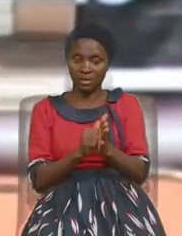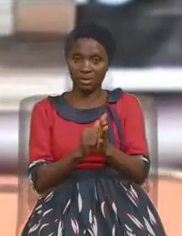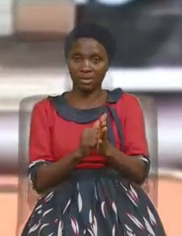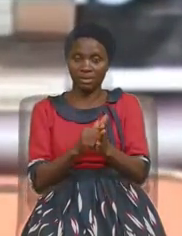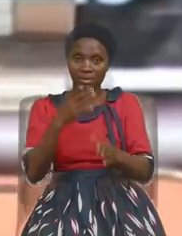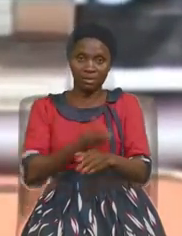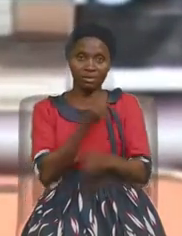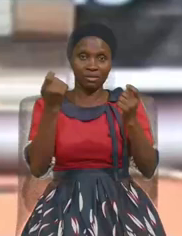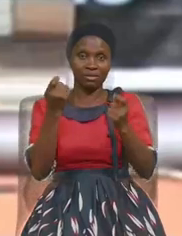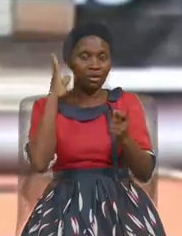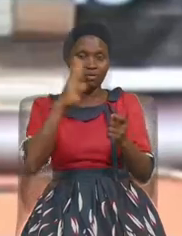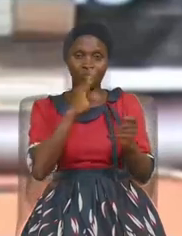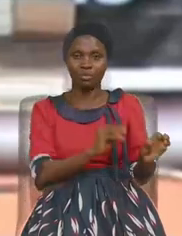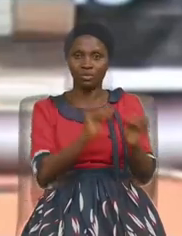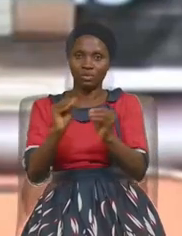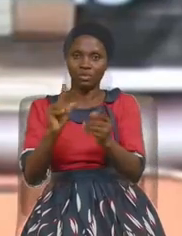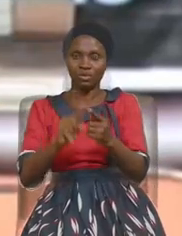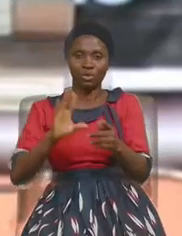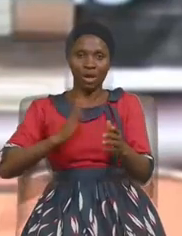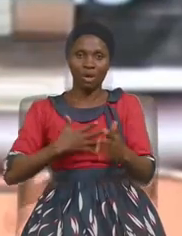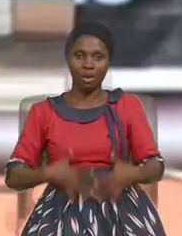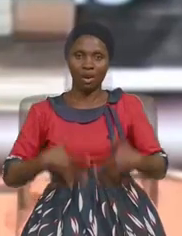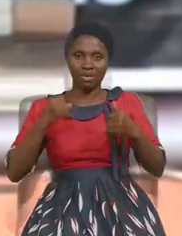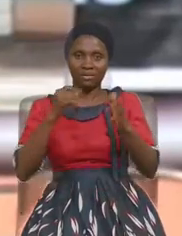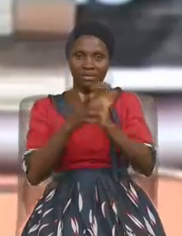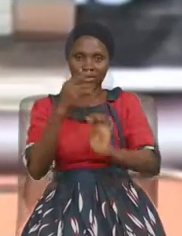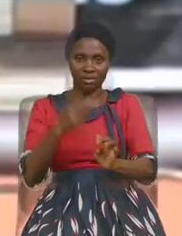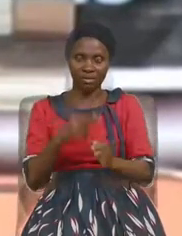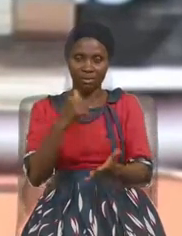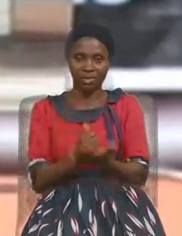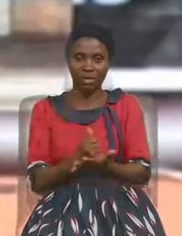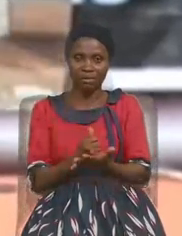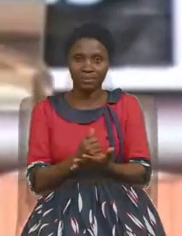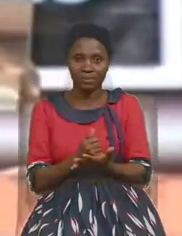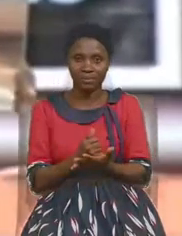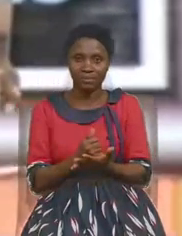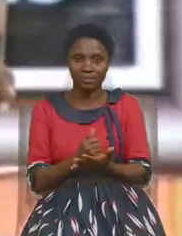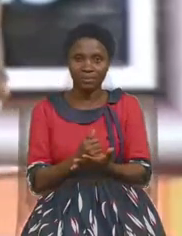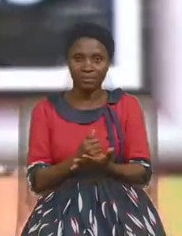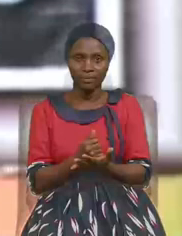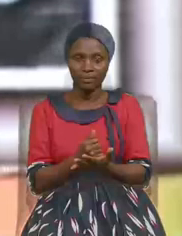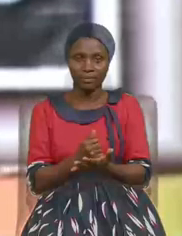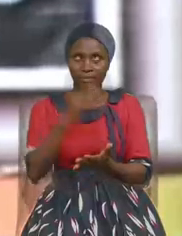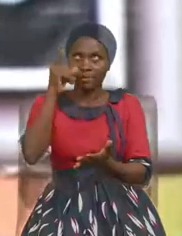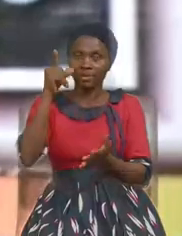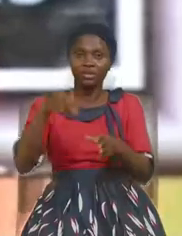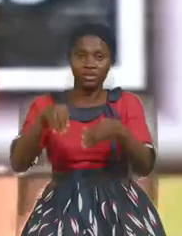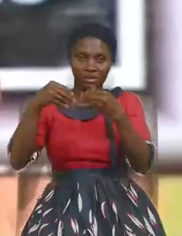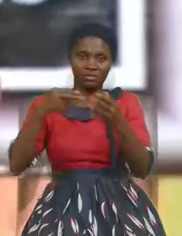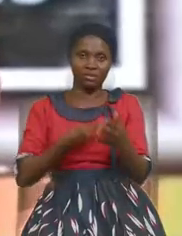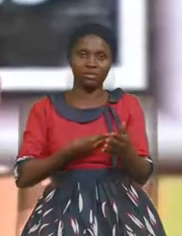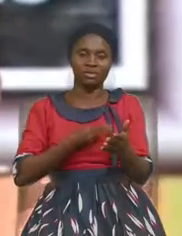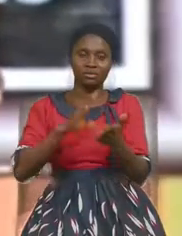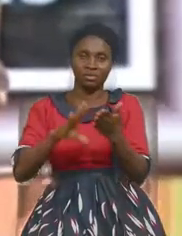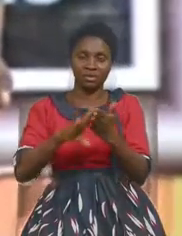soit transféré dans chacune de nos vies au nom de Jésus. Il nous accorde le pardon. Il